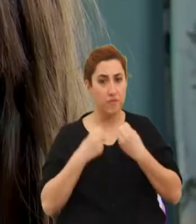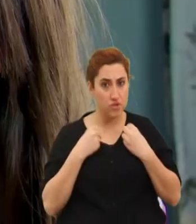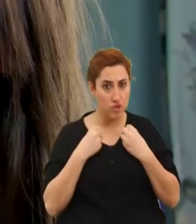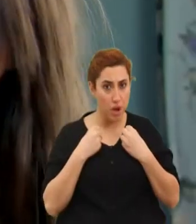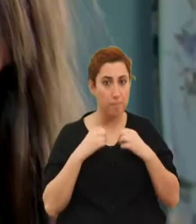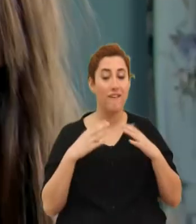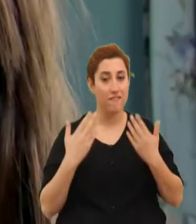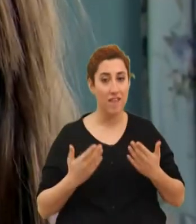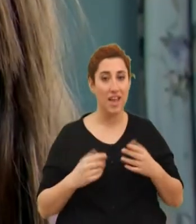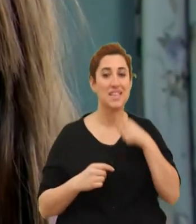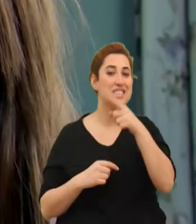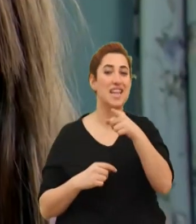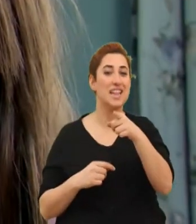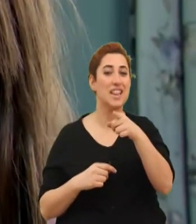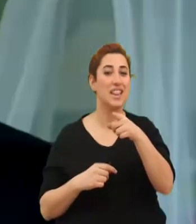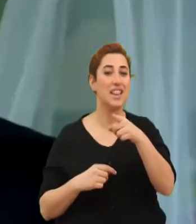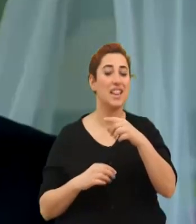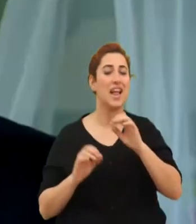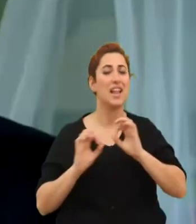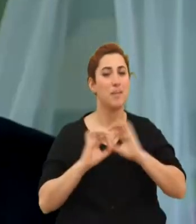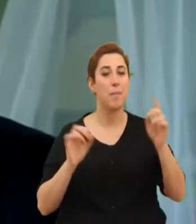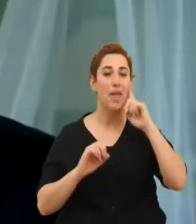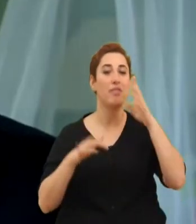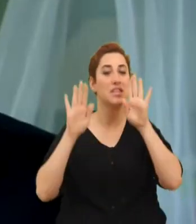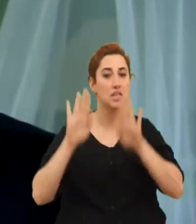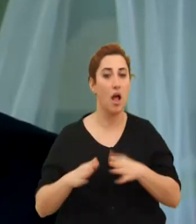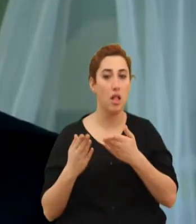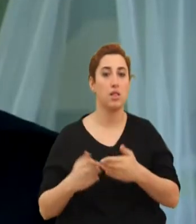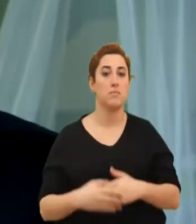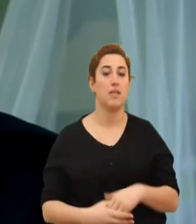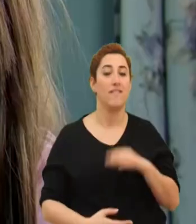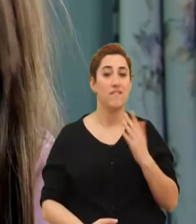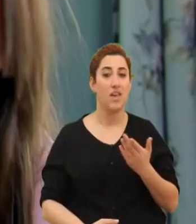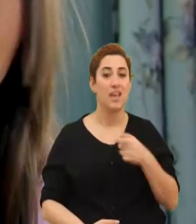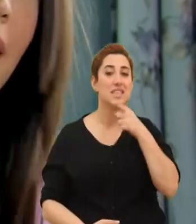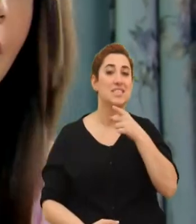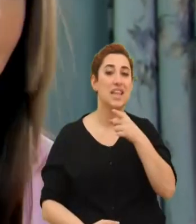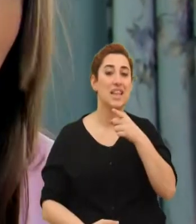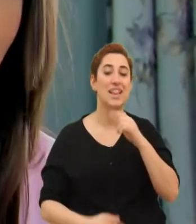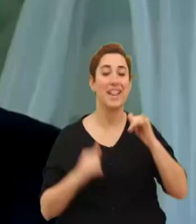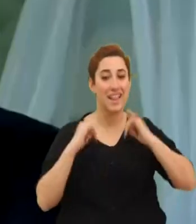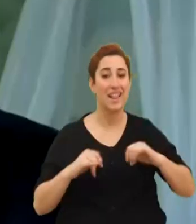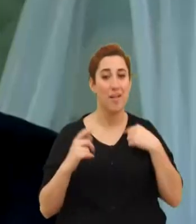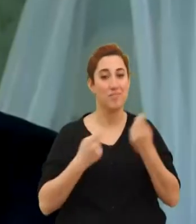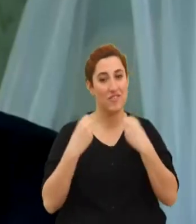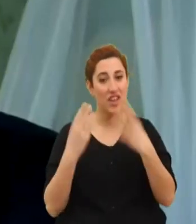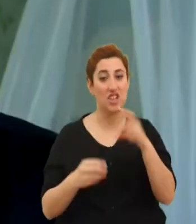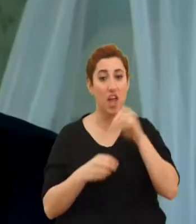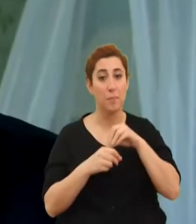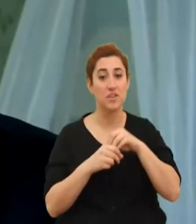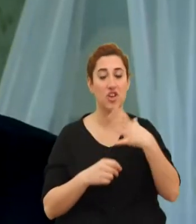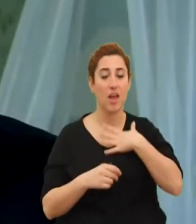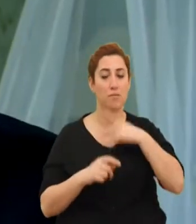alacağım. Ve senin tamamen yalnız kalmanı ve senin dinlenmeni sağlayacağım